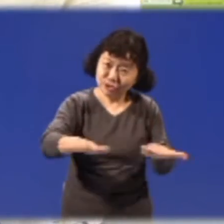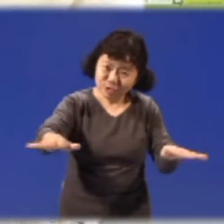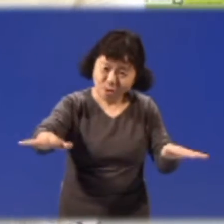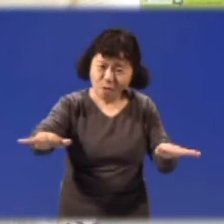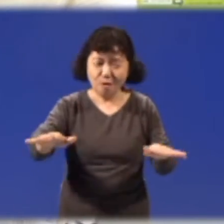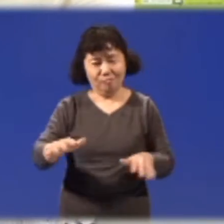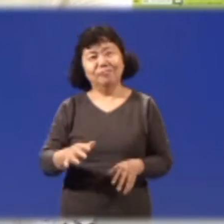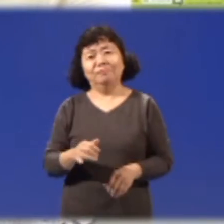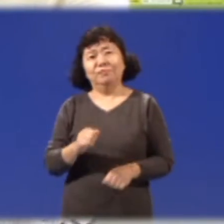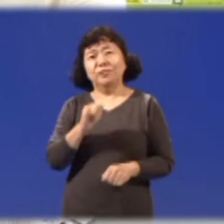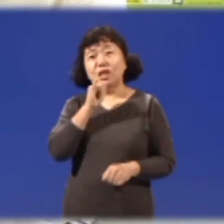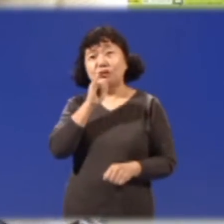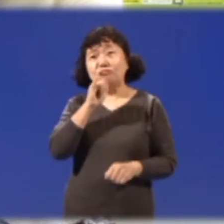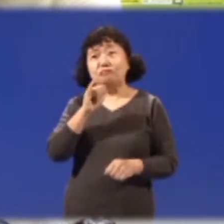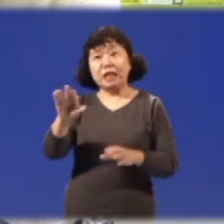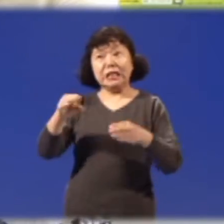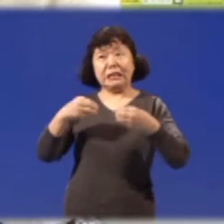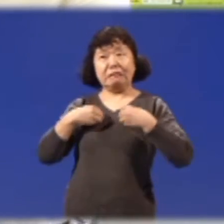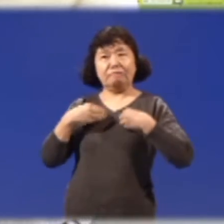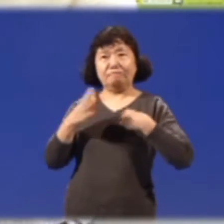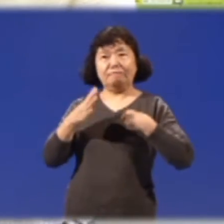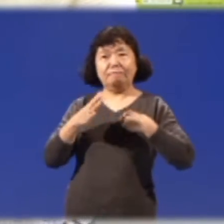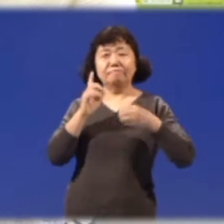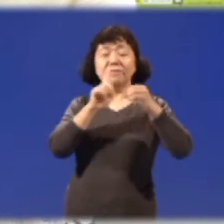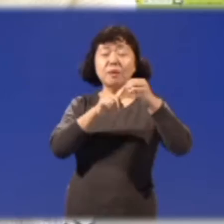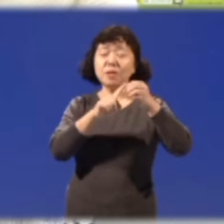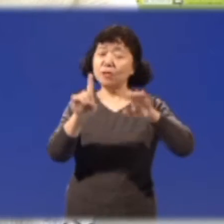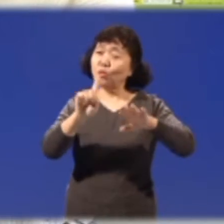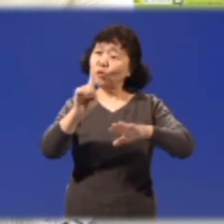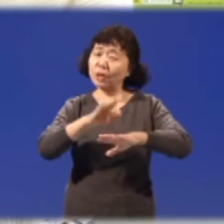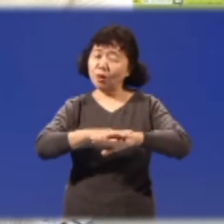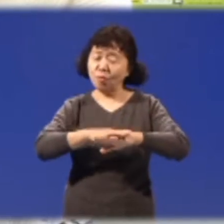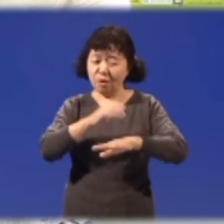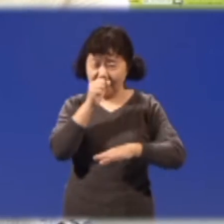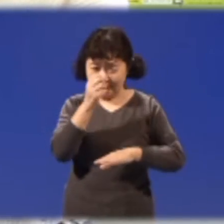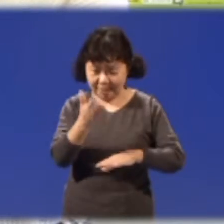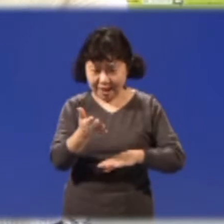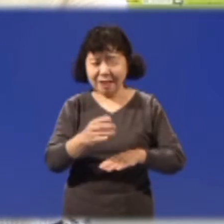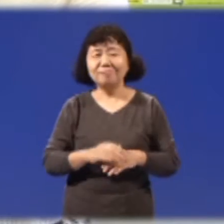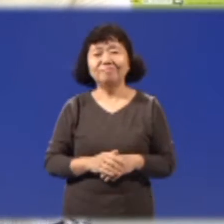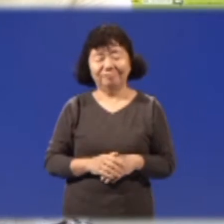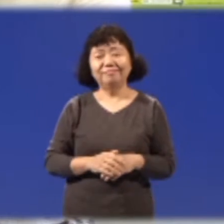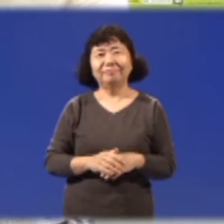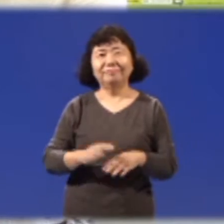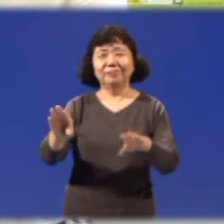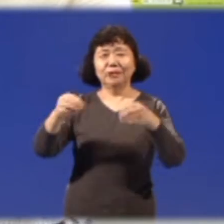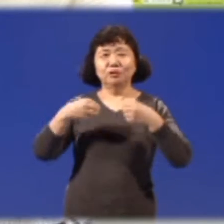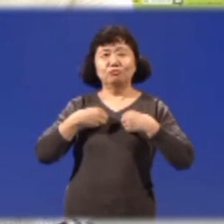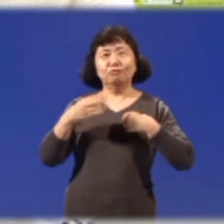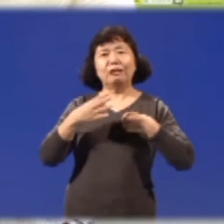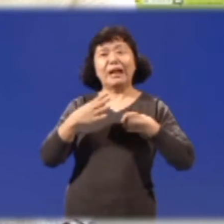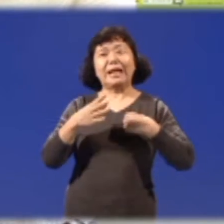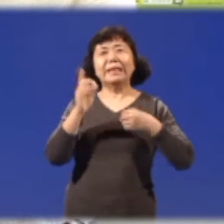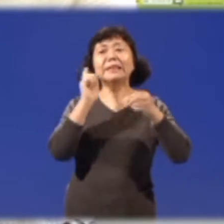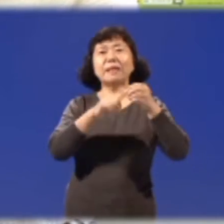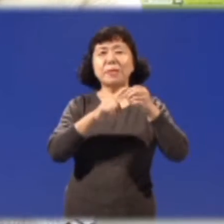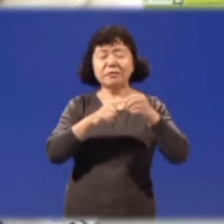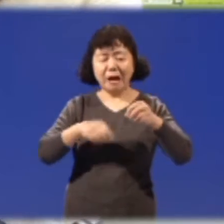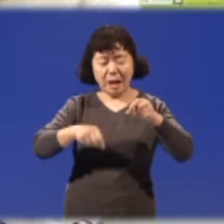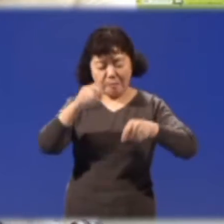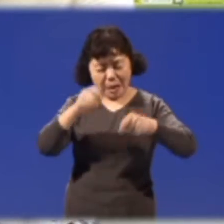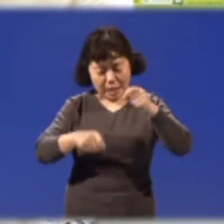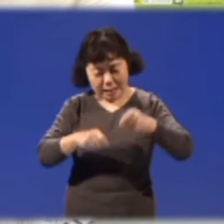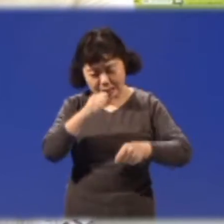じゃあインフルエンザにならないためにはどうすればいいんですか。 はい、インフルエンザにかからないためにはバランスの良い食